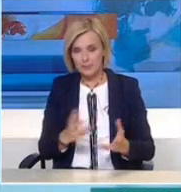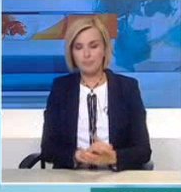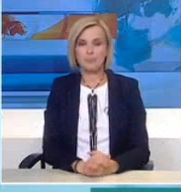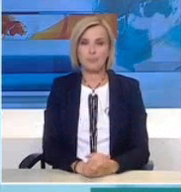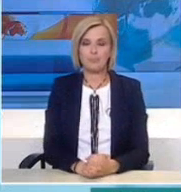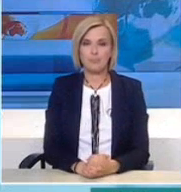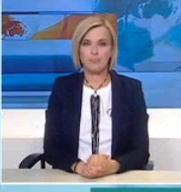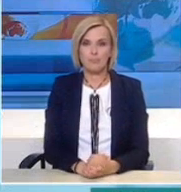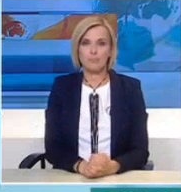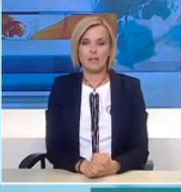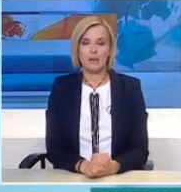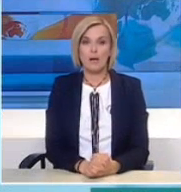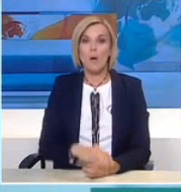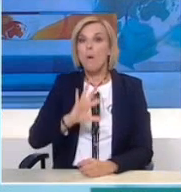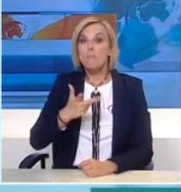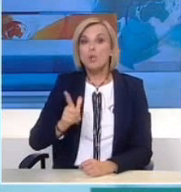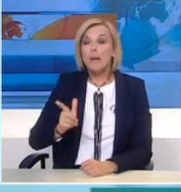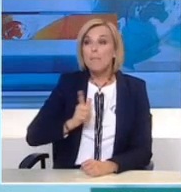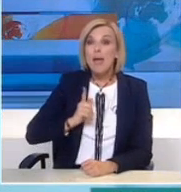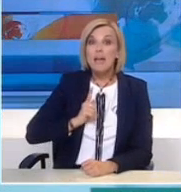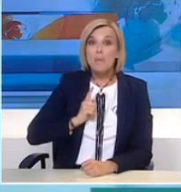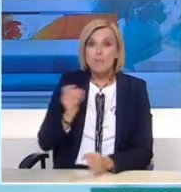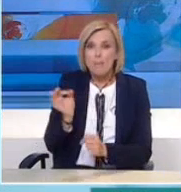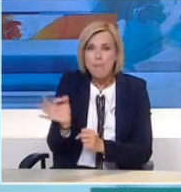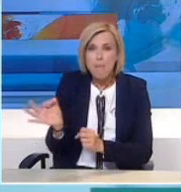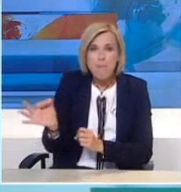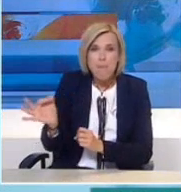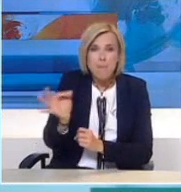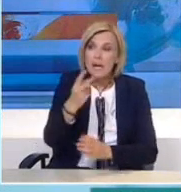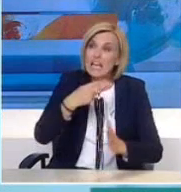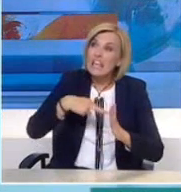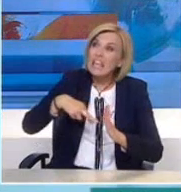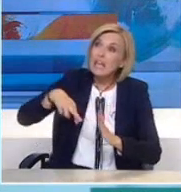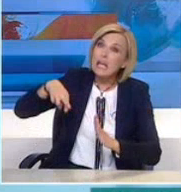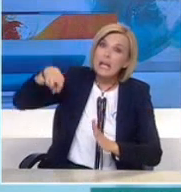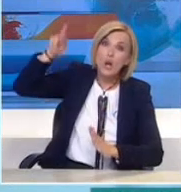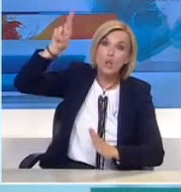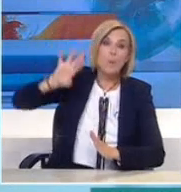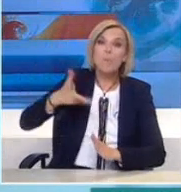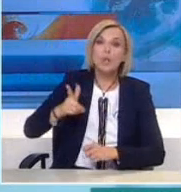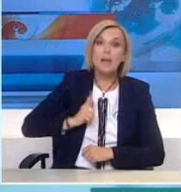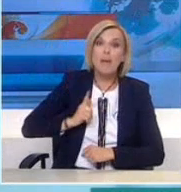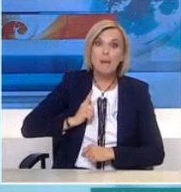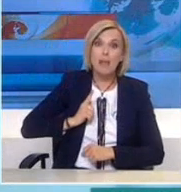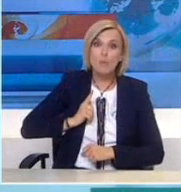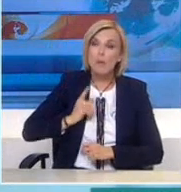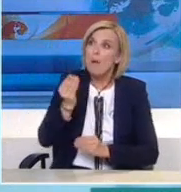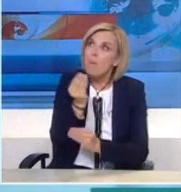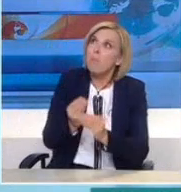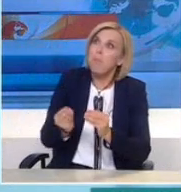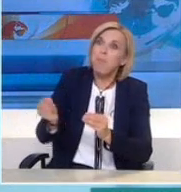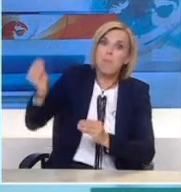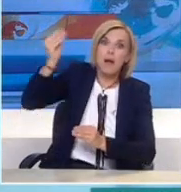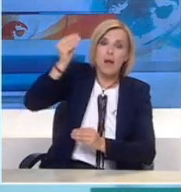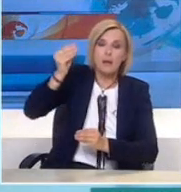μέγιστη κορύφωση των κοροναϊών τους χειμερινούς μήνες, όπως άλλωστε έχουμε πει, αναμένεται να εμφανιστεί και από